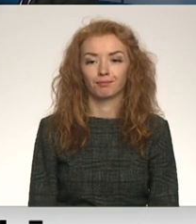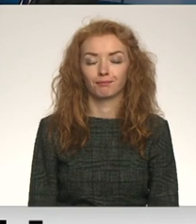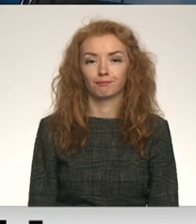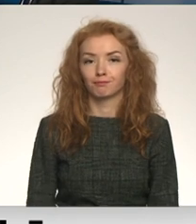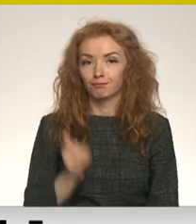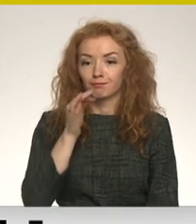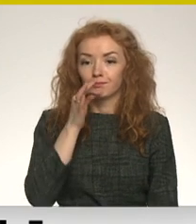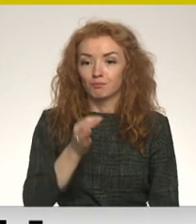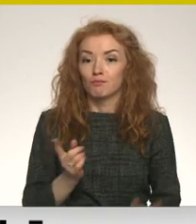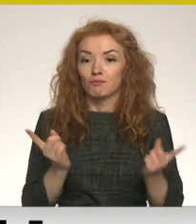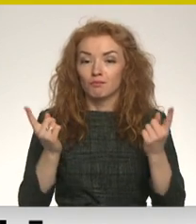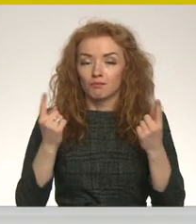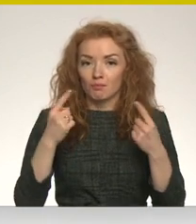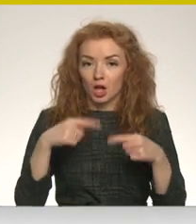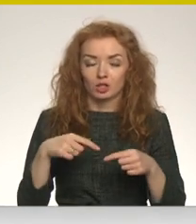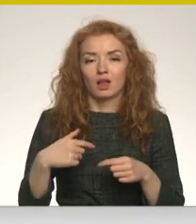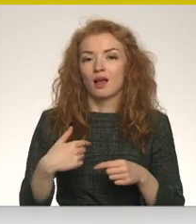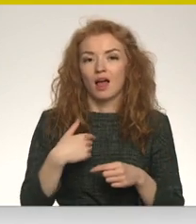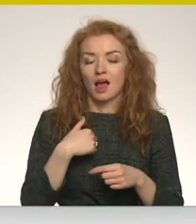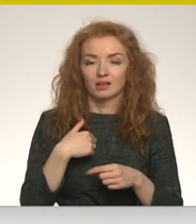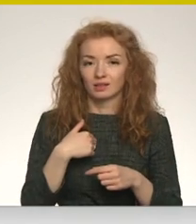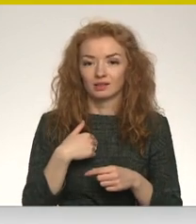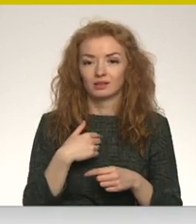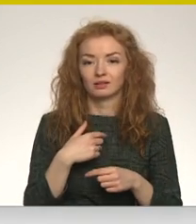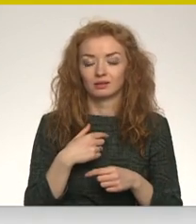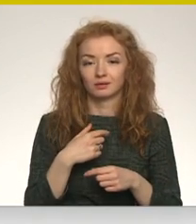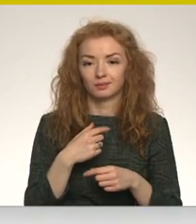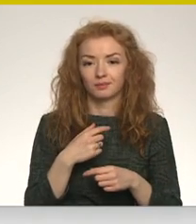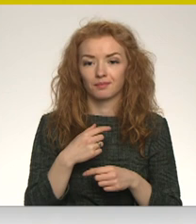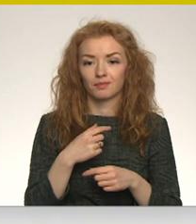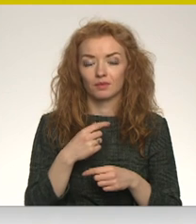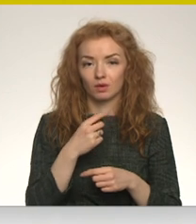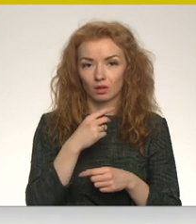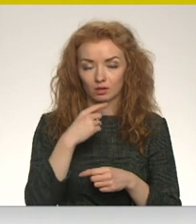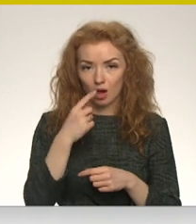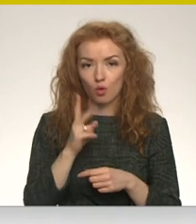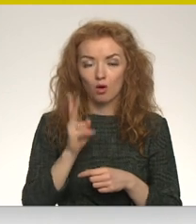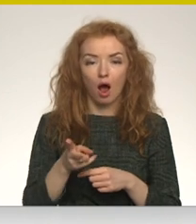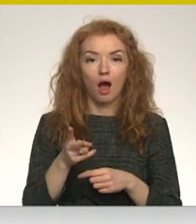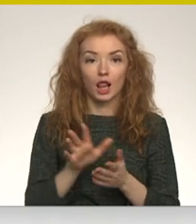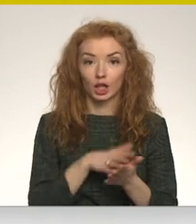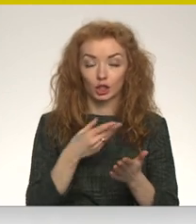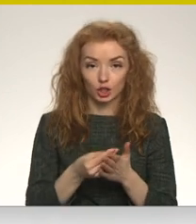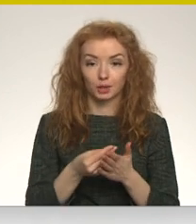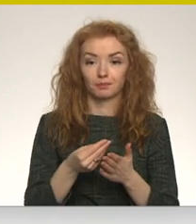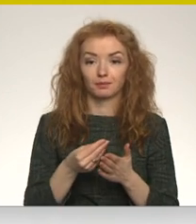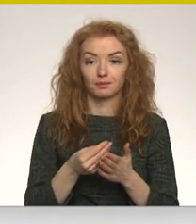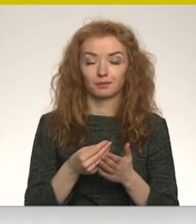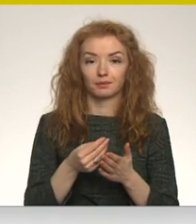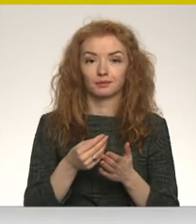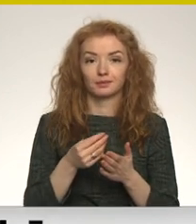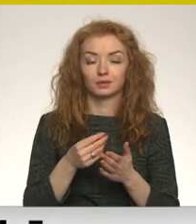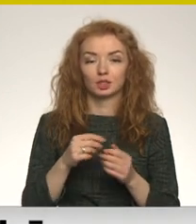Es šobrīd būtu skeptisks par to, kā līdz šim mēs esam darījuši, faktiski ir kaut kāda